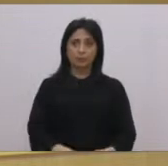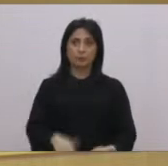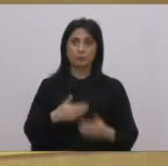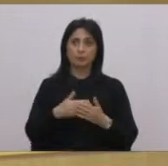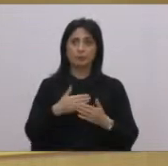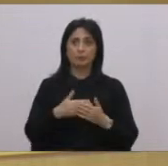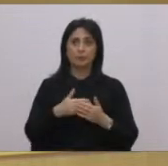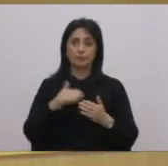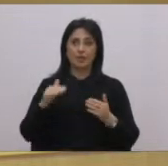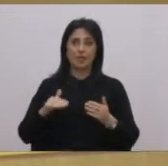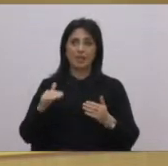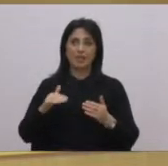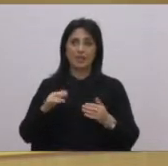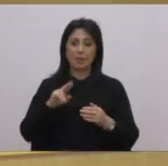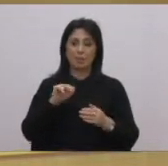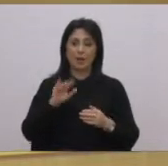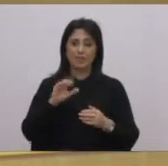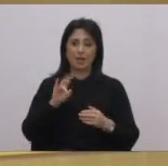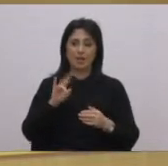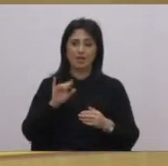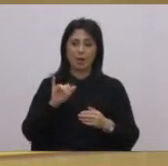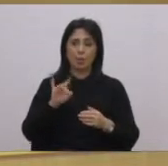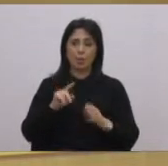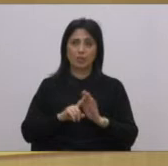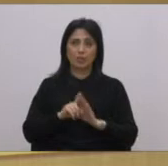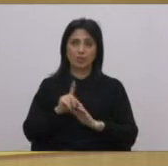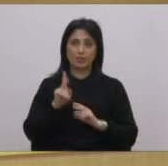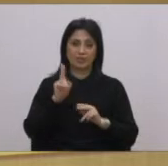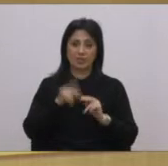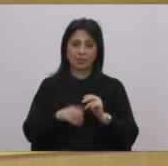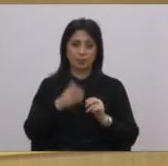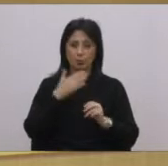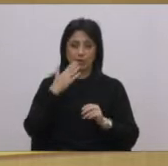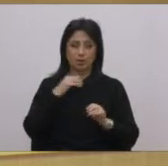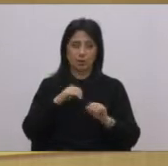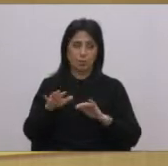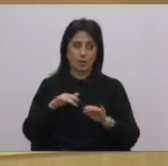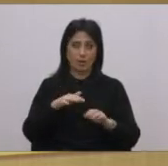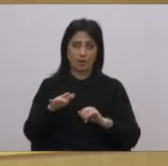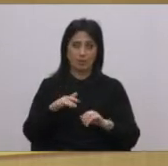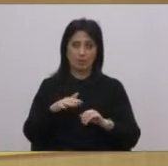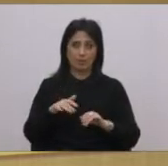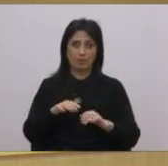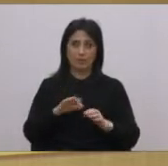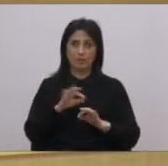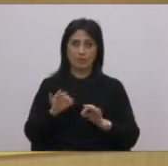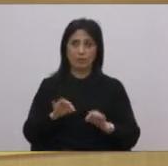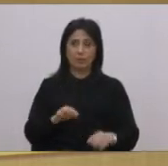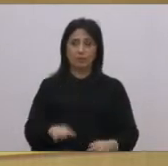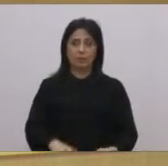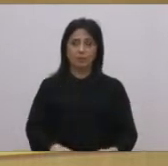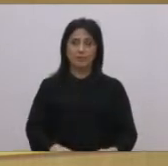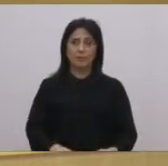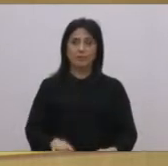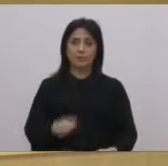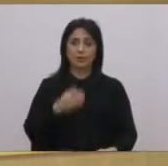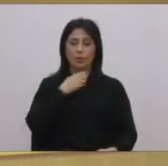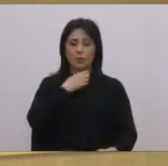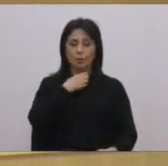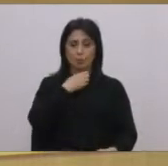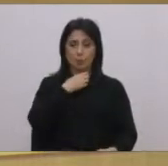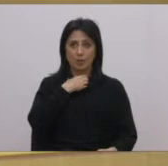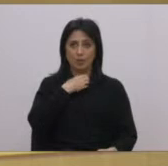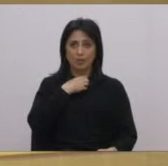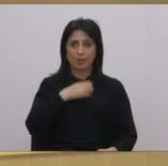მაგალითად დაბა ფასანაურში ეს დაიწყო და დაუსრულებელი გახდა წყალმომარაგების პროექტი. ოზურგეთი